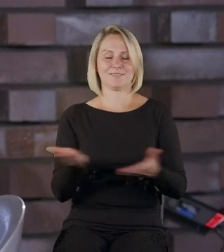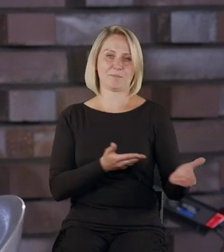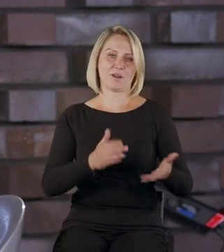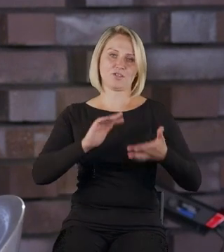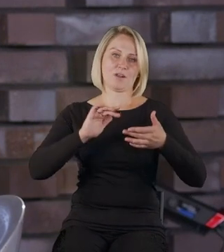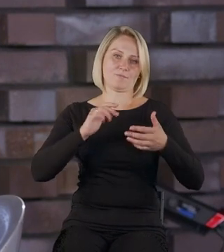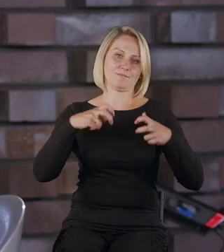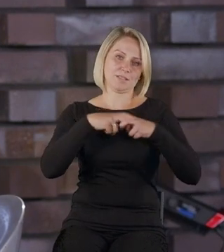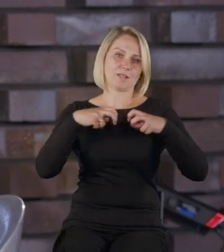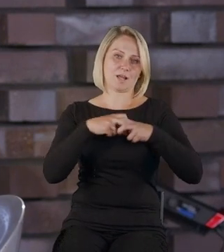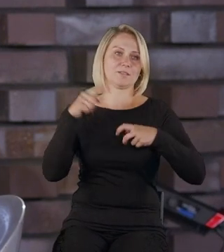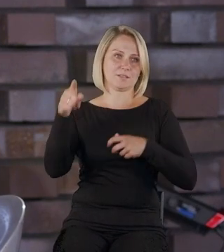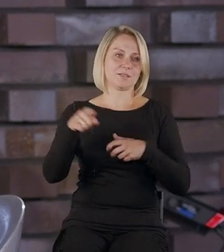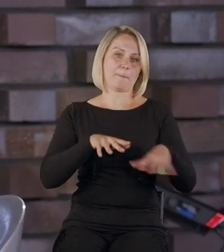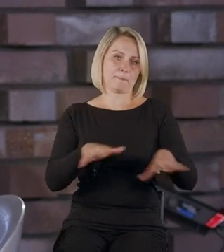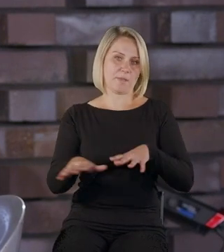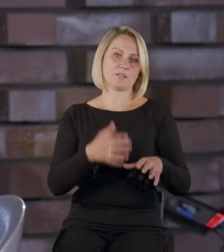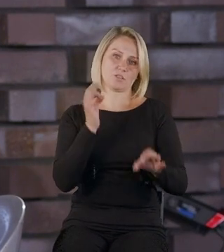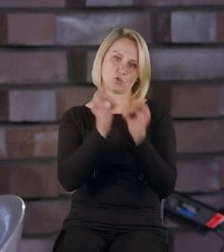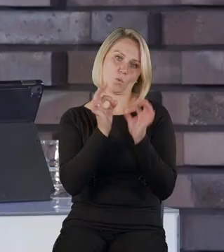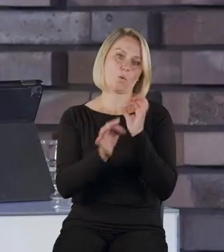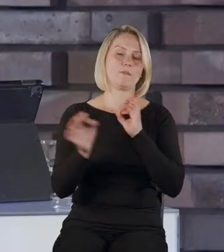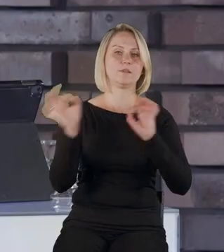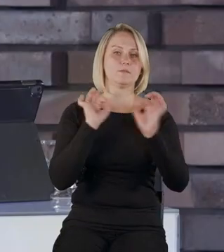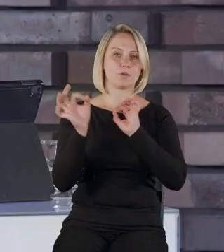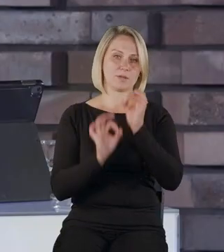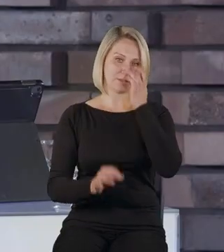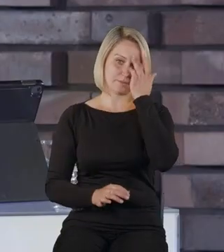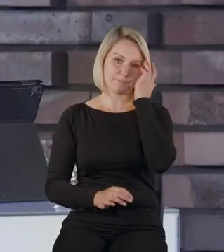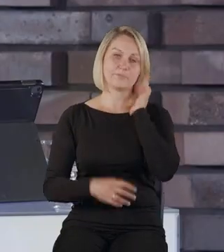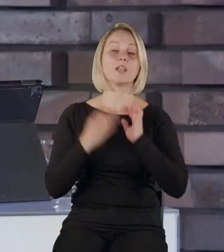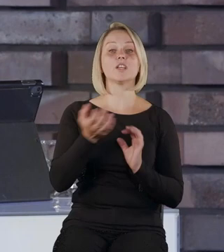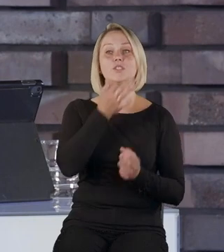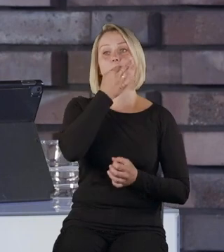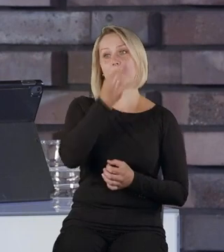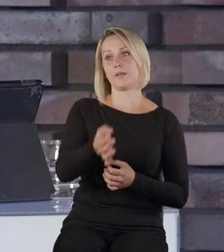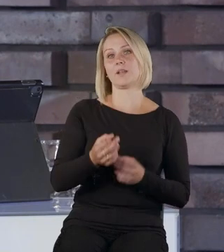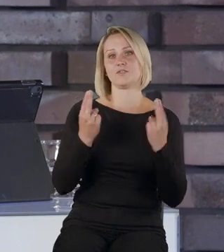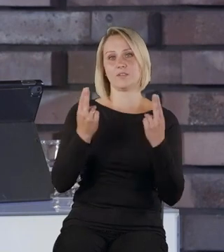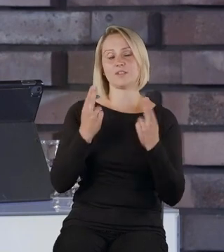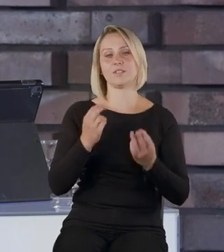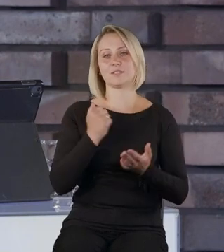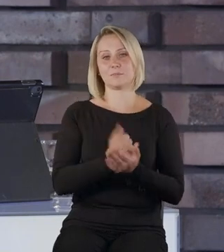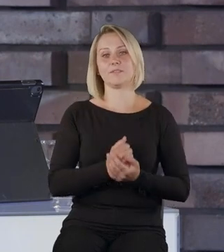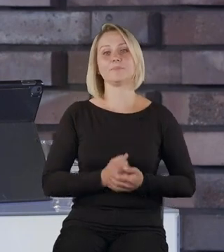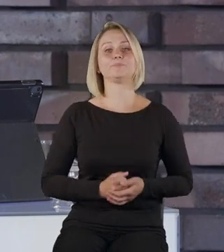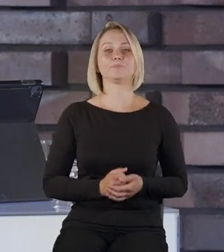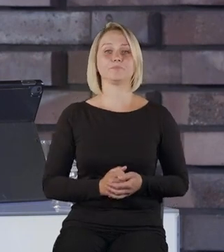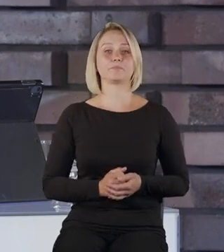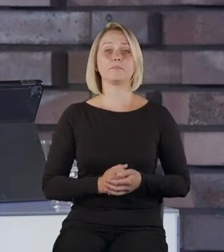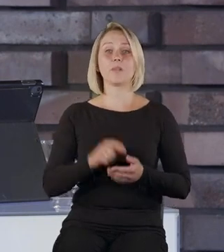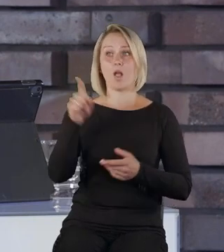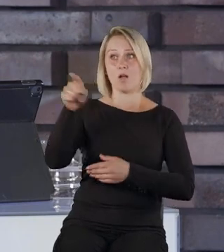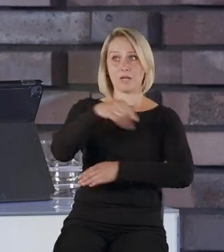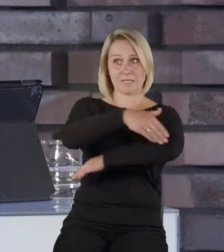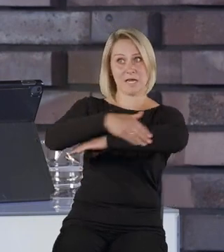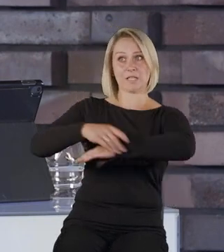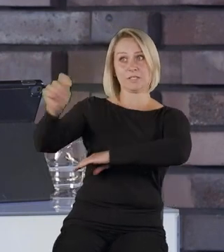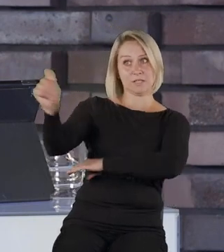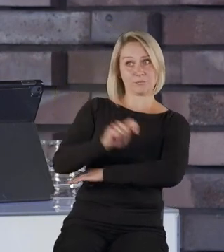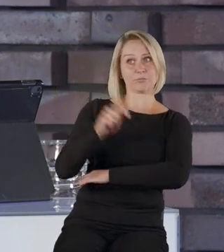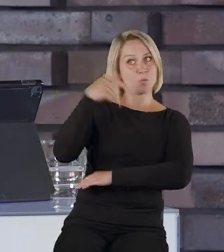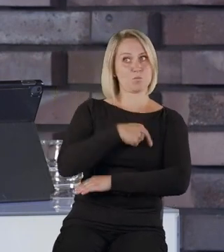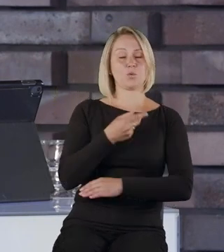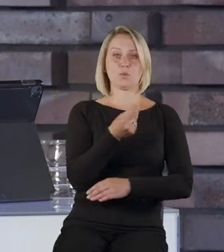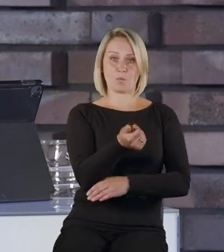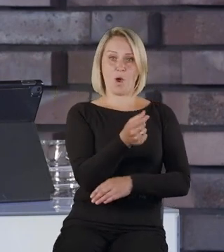strony internetowe, tam znajdują się bardziej szczegółowe informacje na ten temat. Chciałbym zapytać jeszcze o bardzo istotną kwestię z pewnością. Czy cudzoziemcy muszą płacić czesne